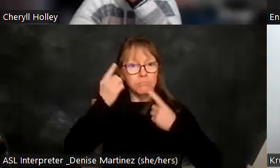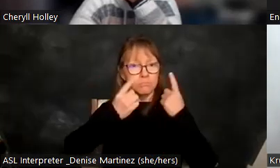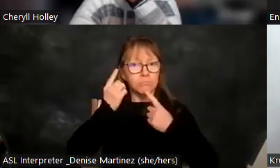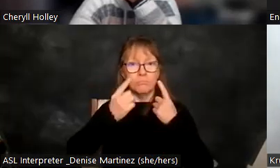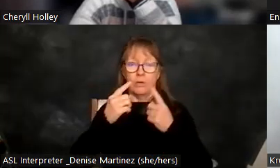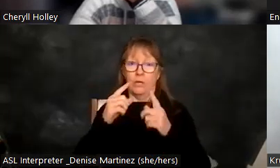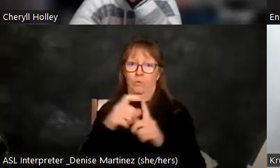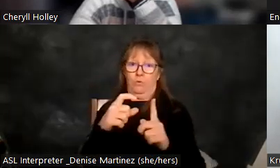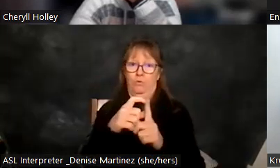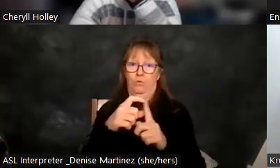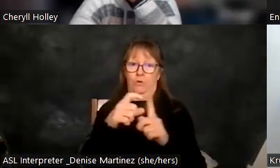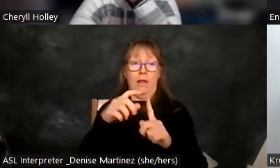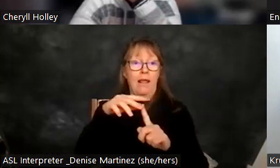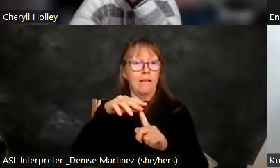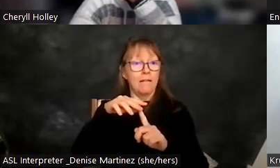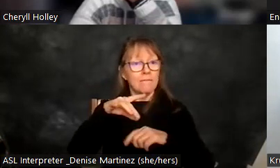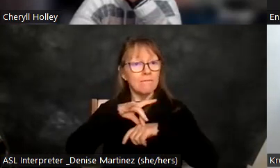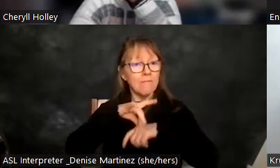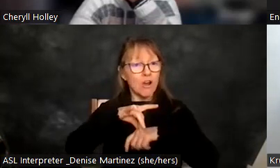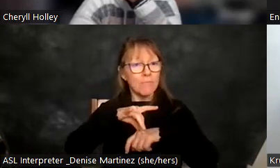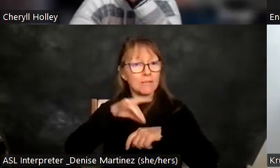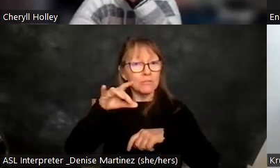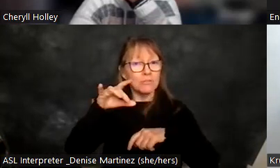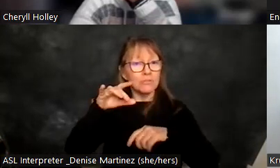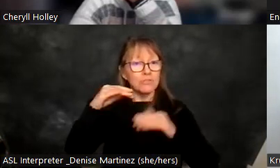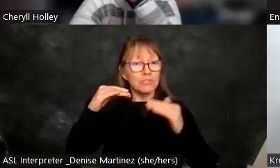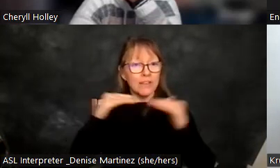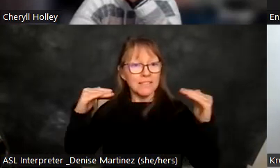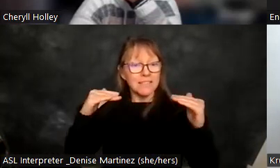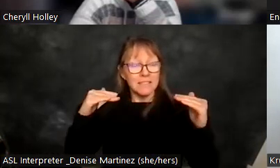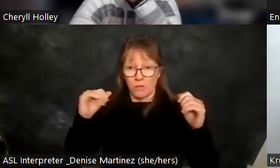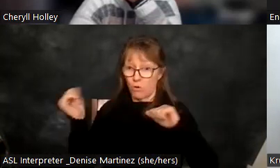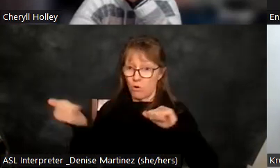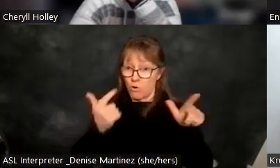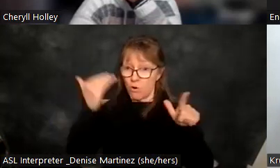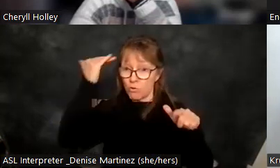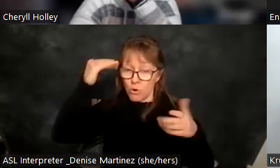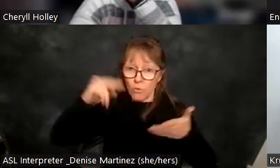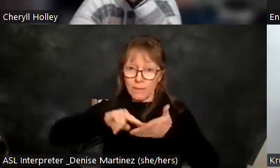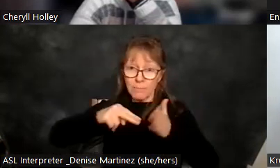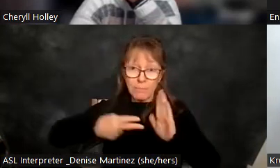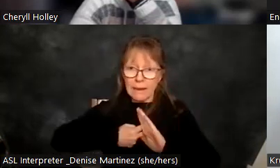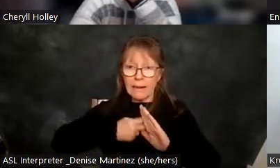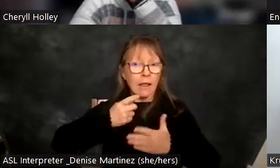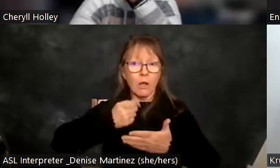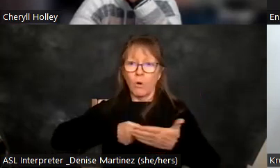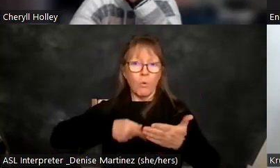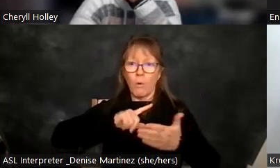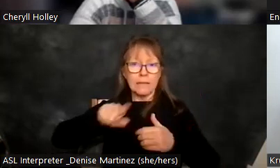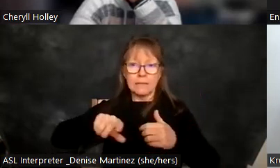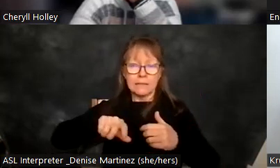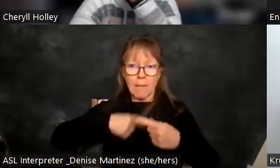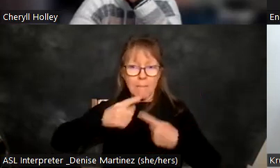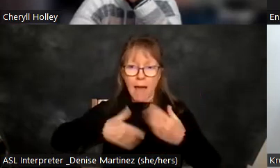là, comprendre ça, est-ce que tout le monde peut comprendre? Bon, par contre, est-ce que tout le monde dans le quartier